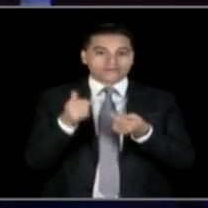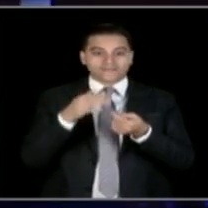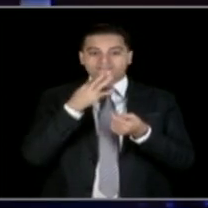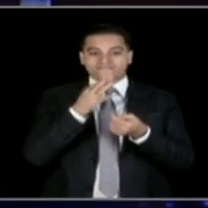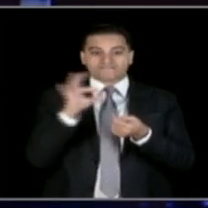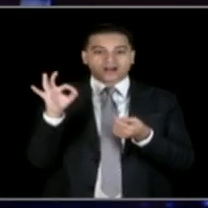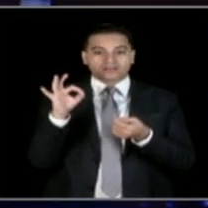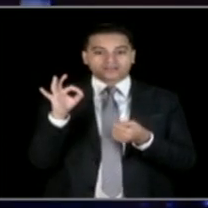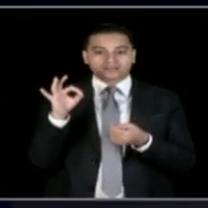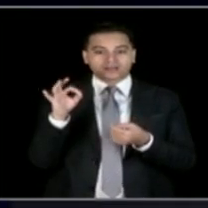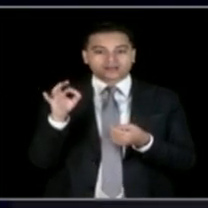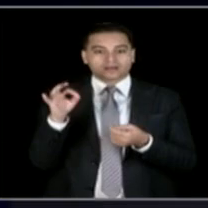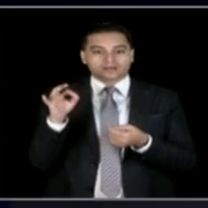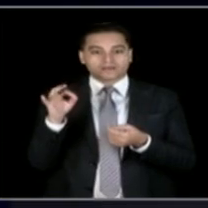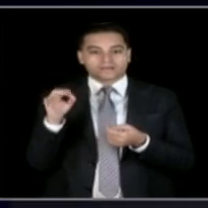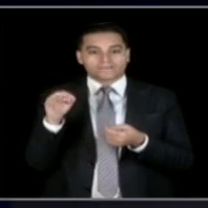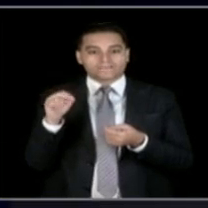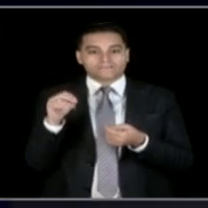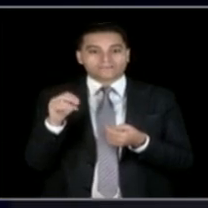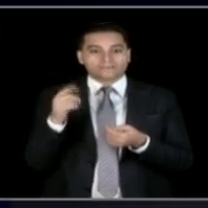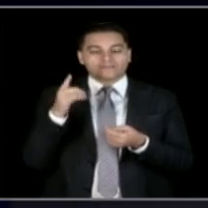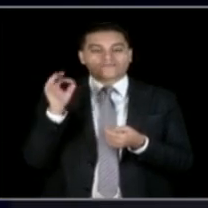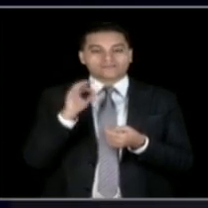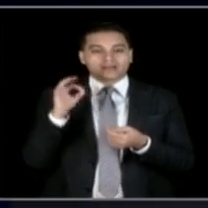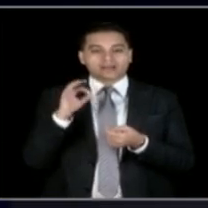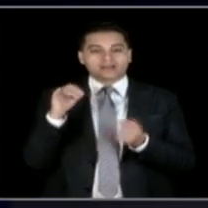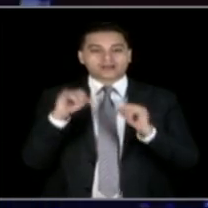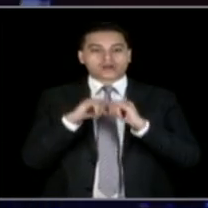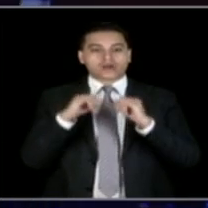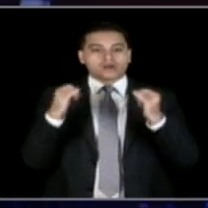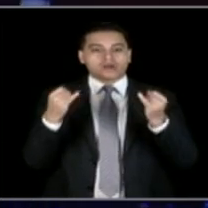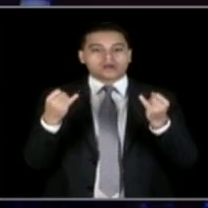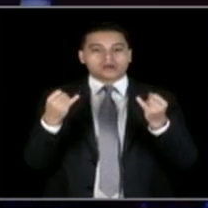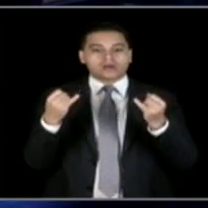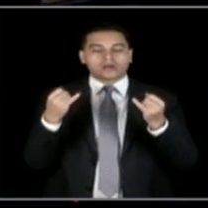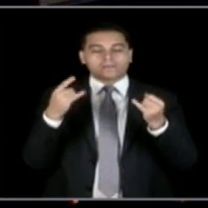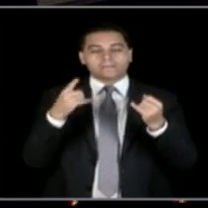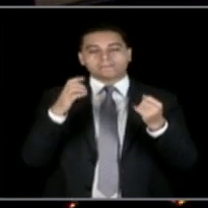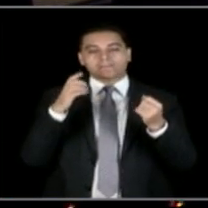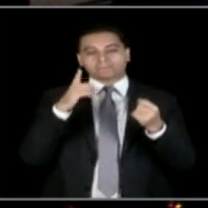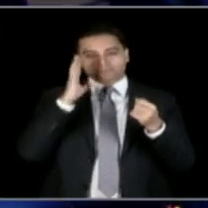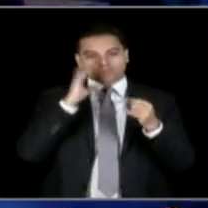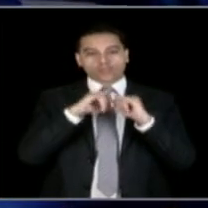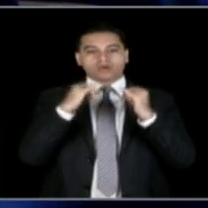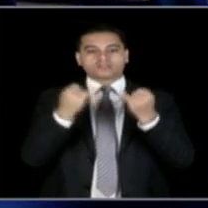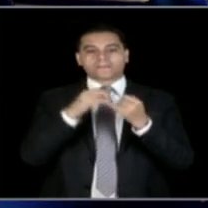فرنسا. يونسكو. طبعا اليونسكو إجابة خاطئة.